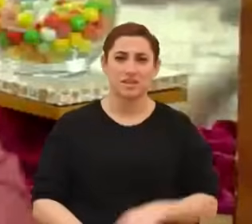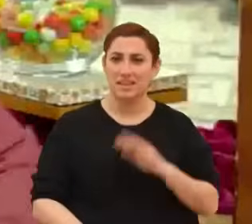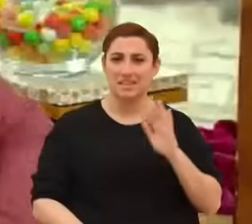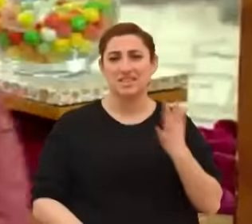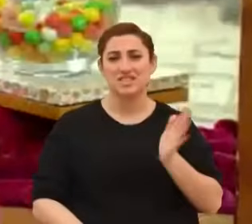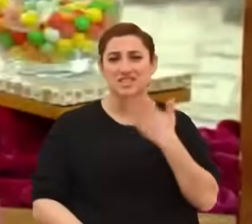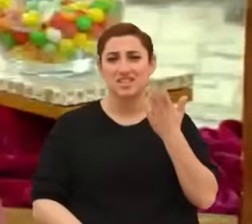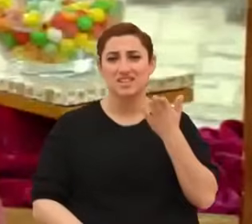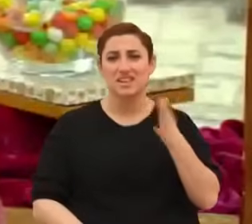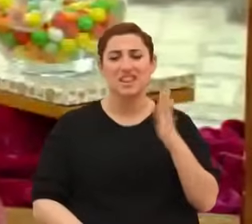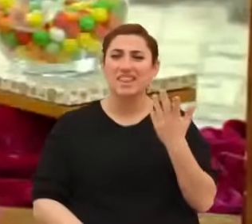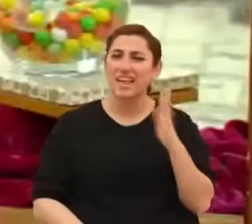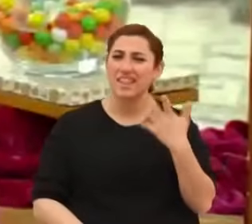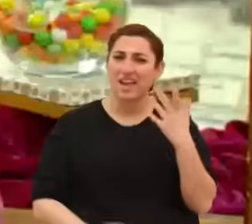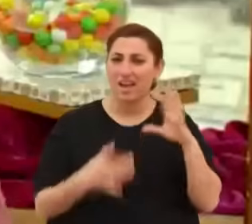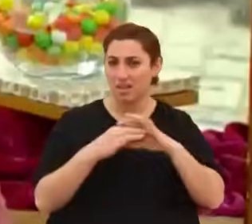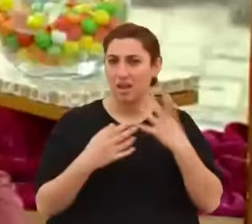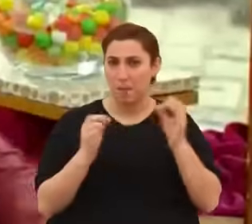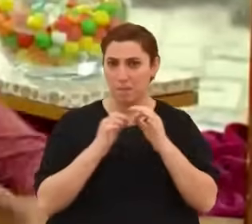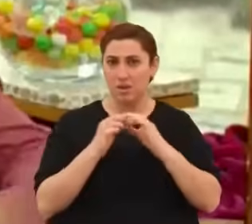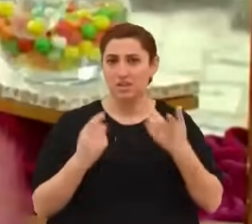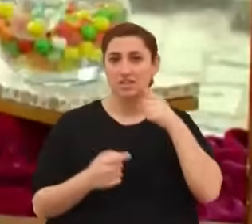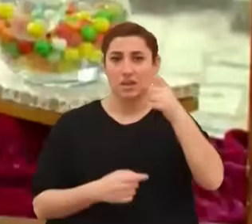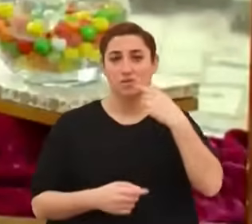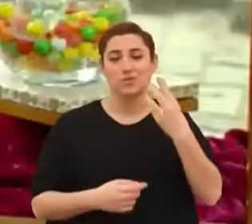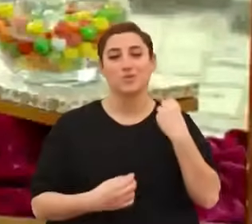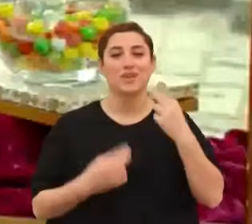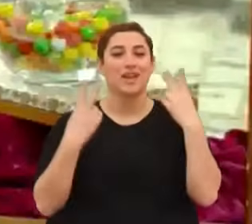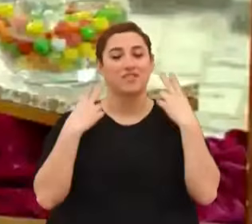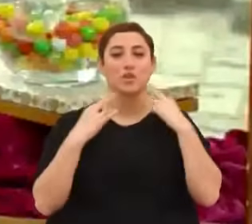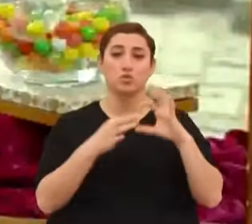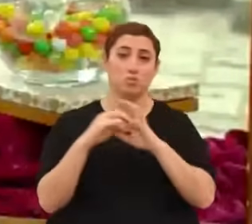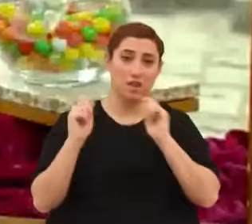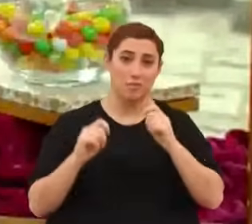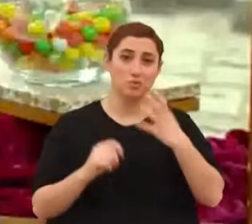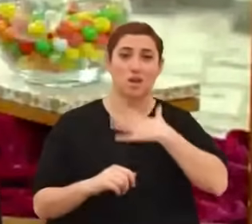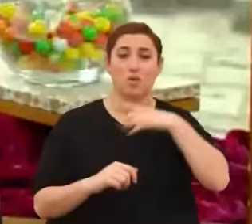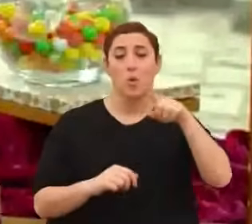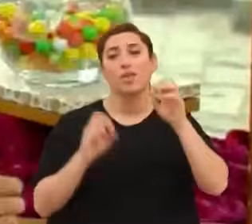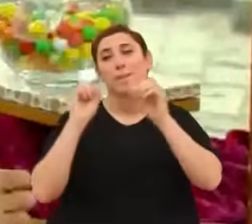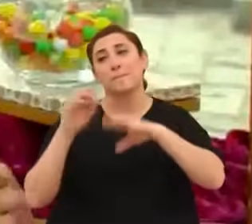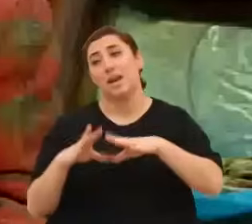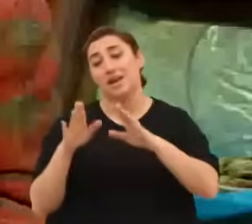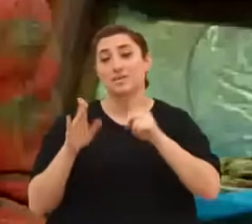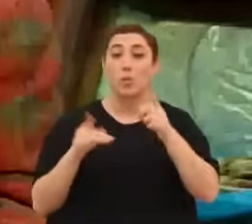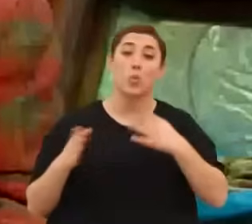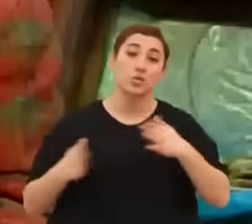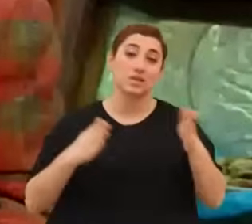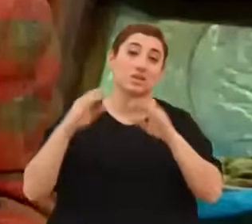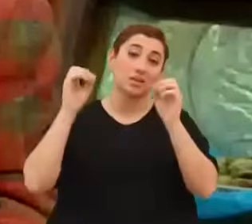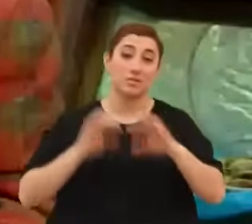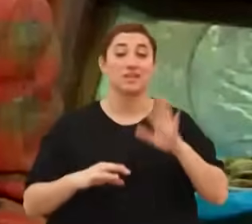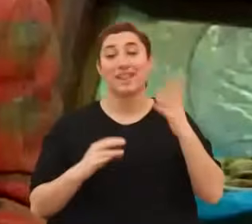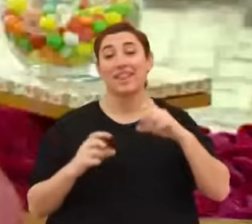Nasıl işte sen nasıl ne alaka Basri ya? Sen işte öyle süslü cümleler kuruyorsun ya işte kendini oraya bırakırsın da o akarsulara